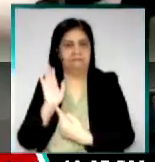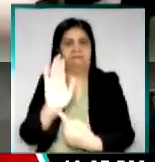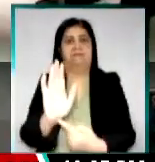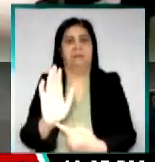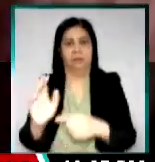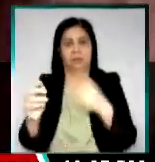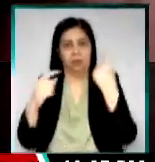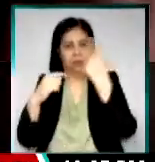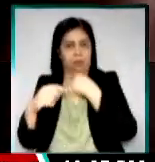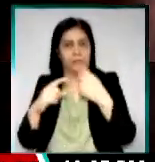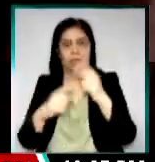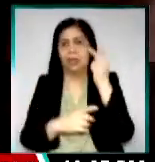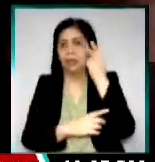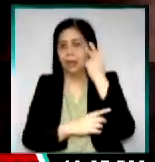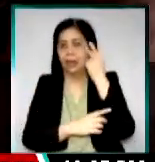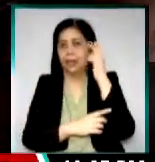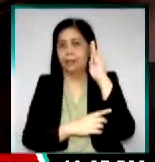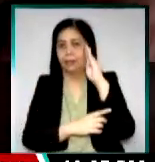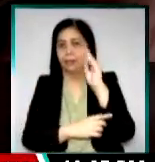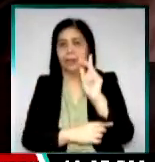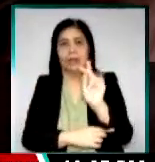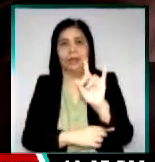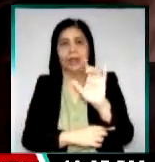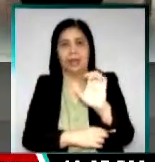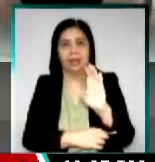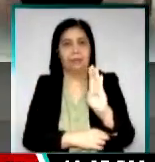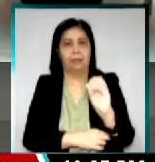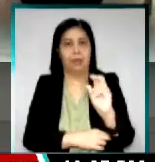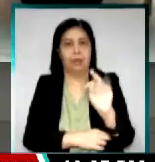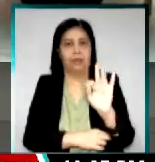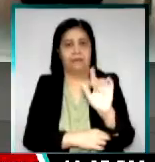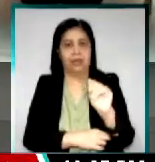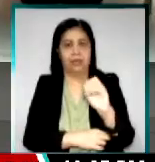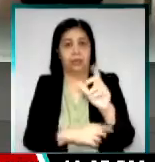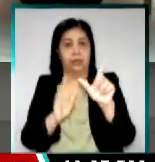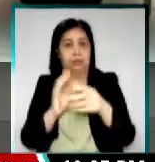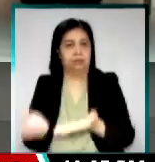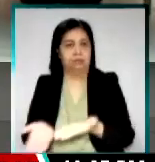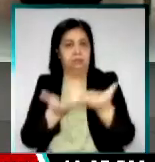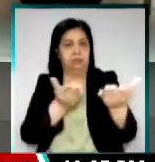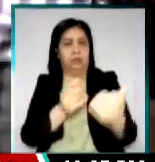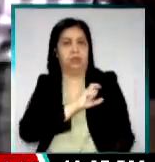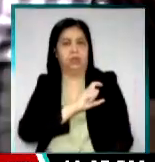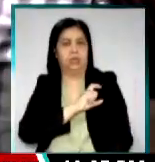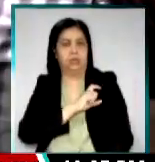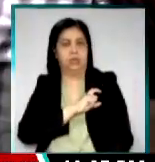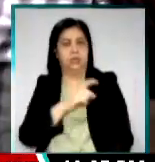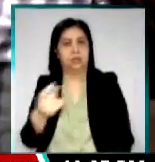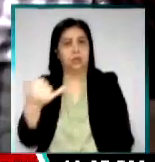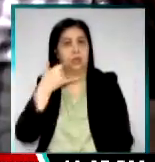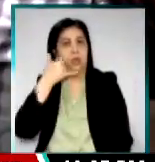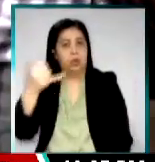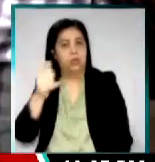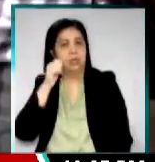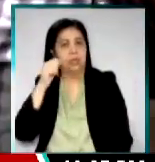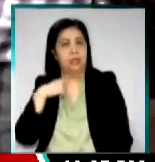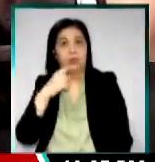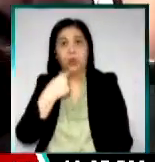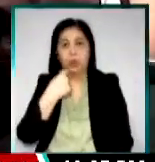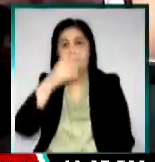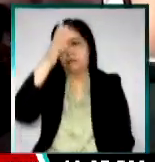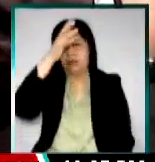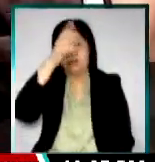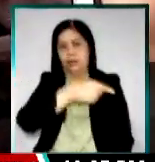Kyle Cedric Bonifacio at kalaunay i-turn over sa mga pulis. Tumawag daw kay Abalos kagabi ang ama ni Bonifacio at